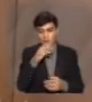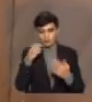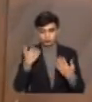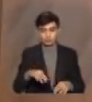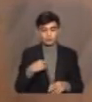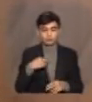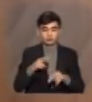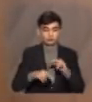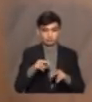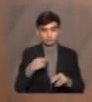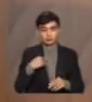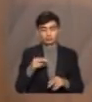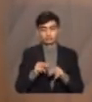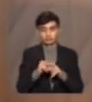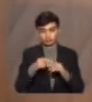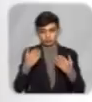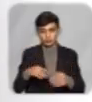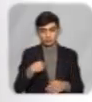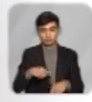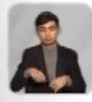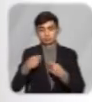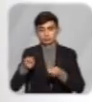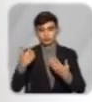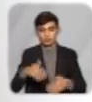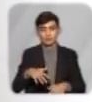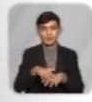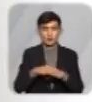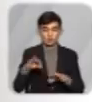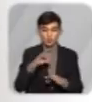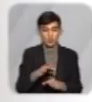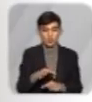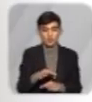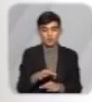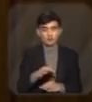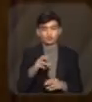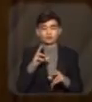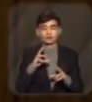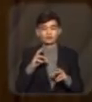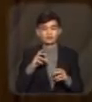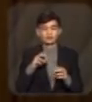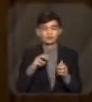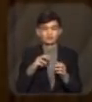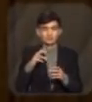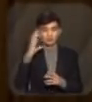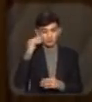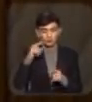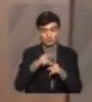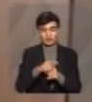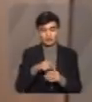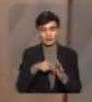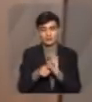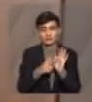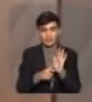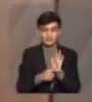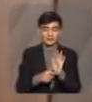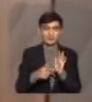құрылыс соқтық, өткіздік, халықтардың саны тұрып атқан. Ол 80%-ға жетпесе олар